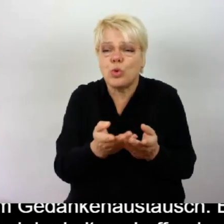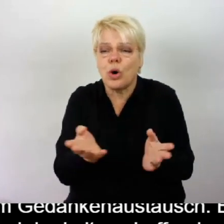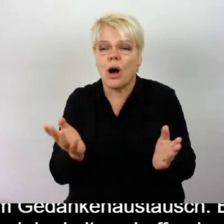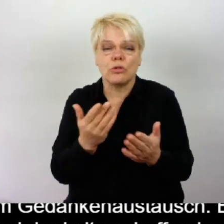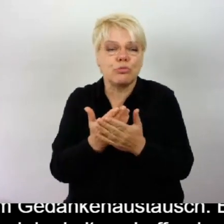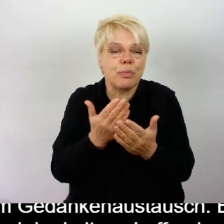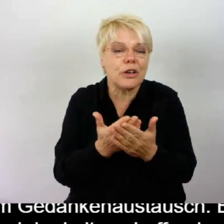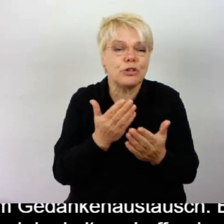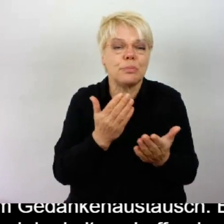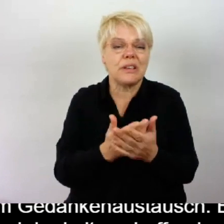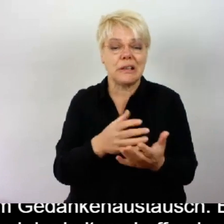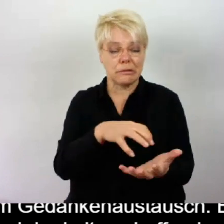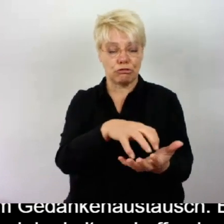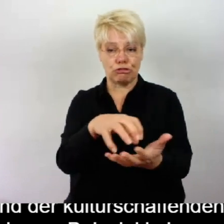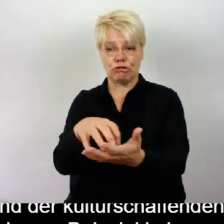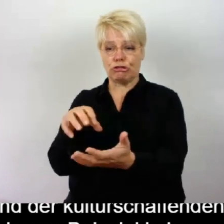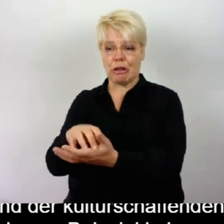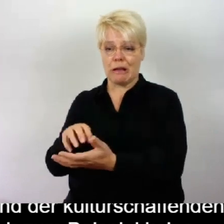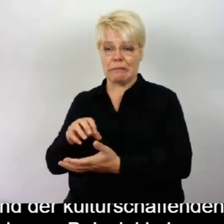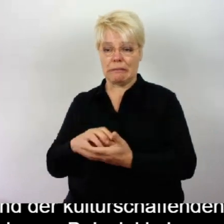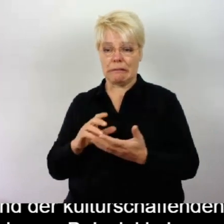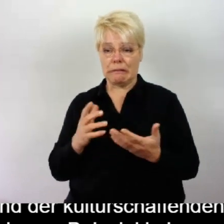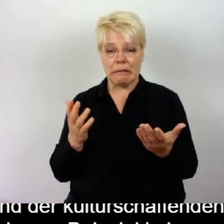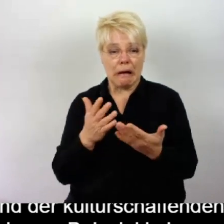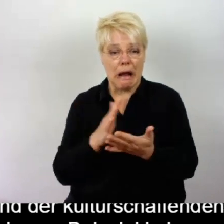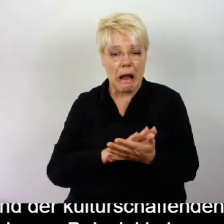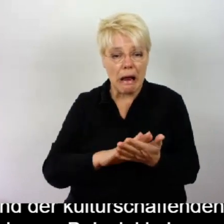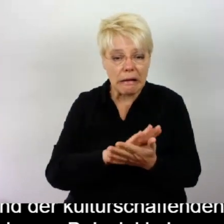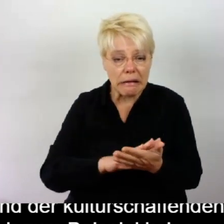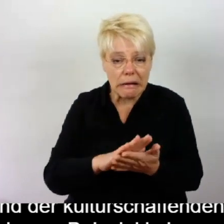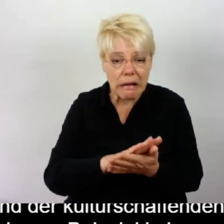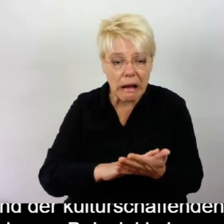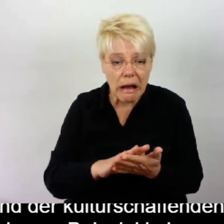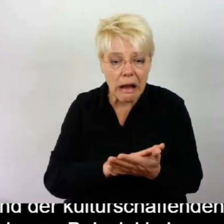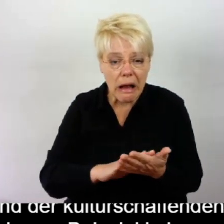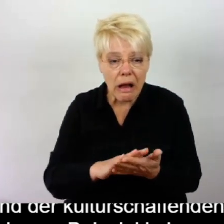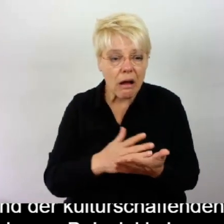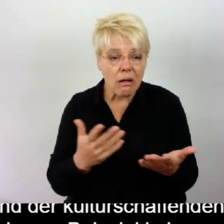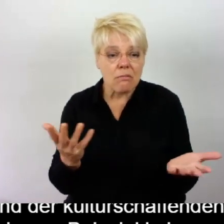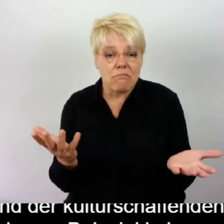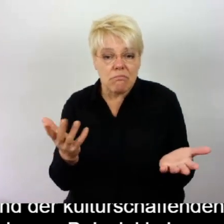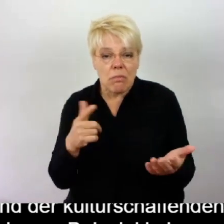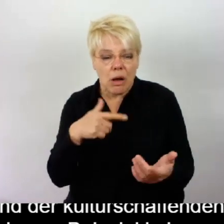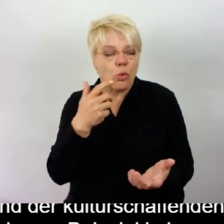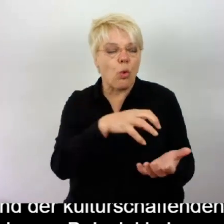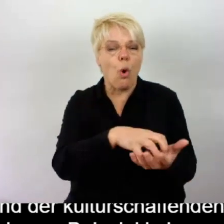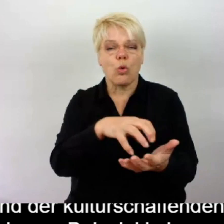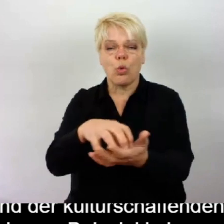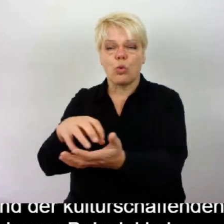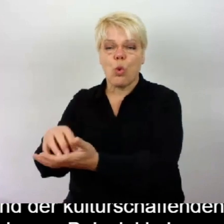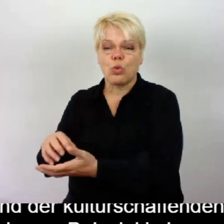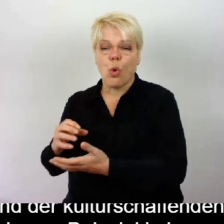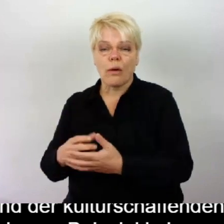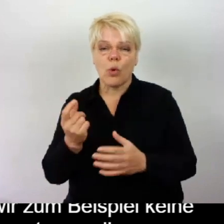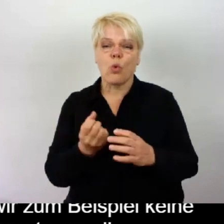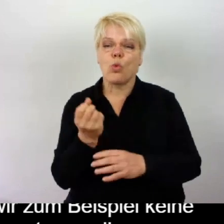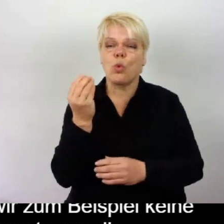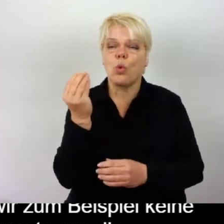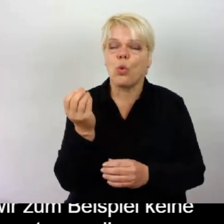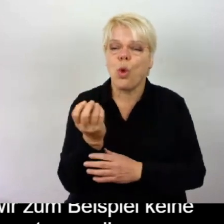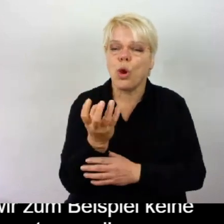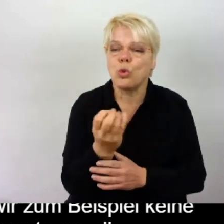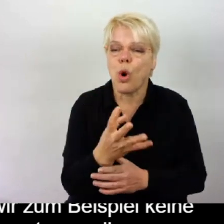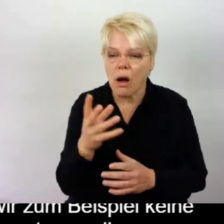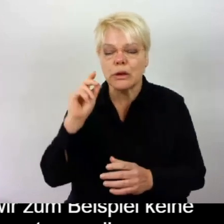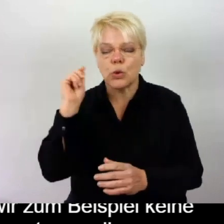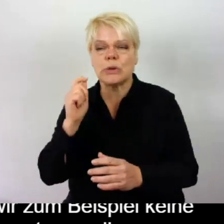dass wir auch die Existenzsorgen von vielen eben jetzt aufnehmen und Perspektiven bieten, denn wir spüren, dass viele natürlich